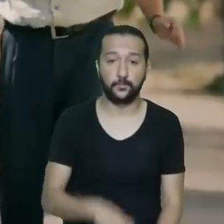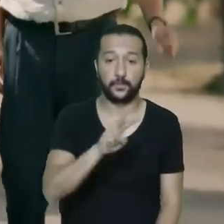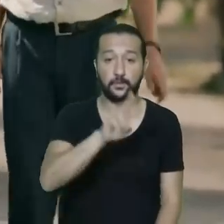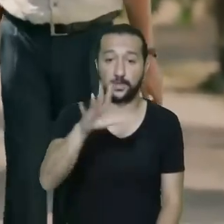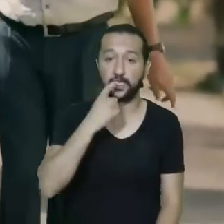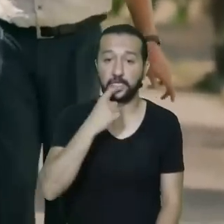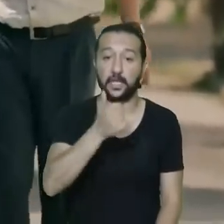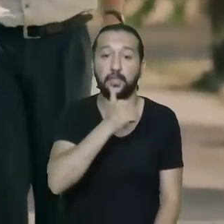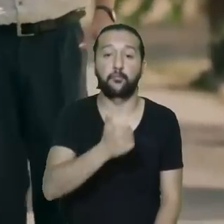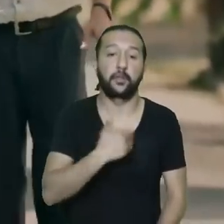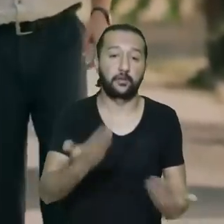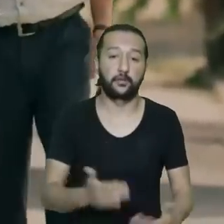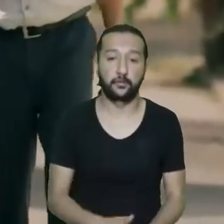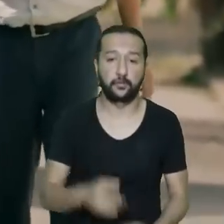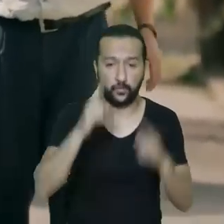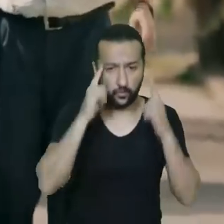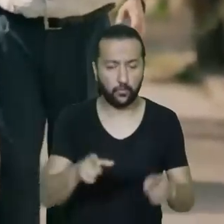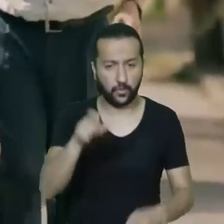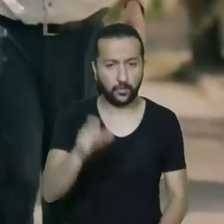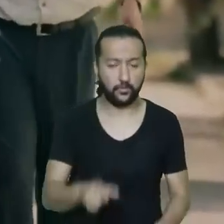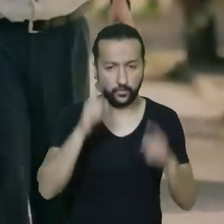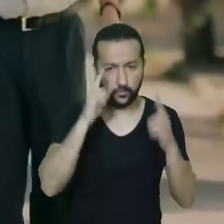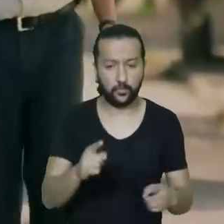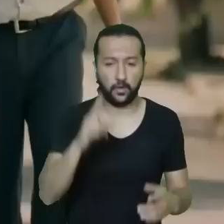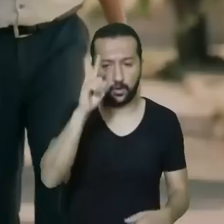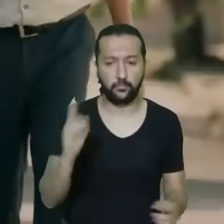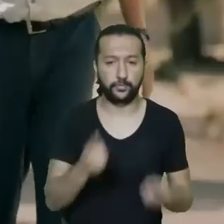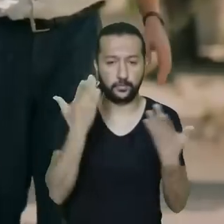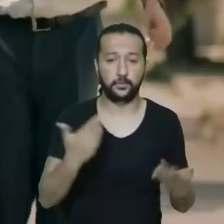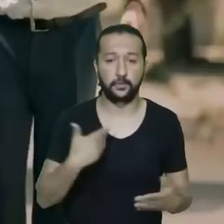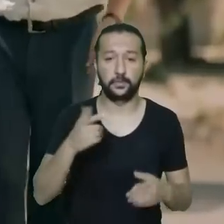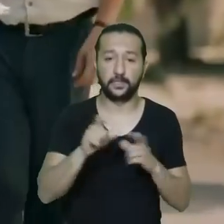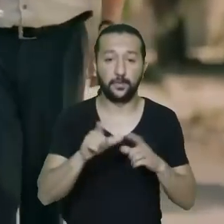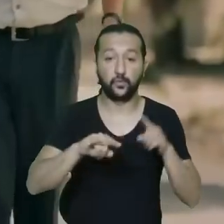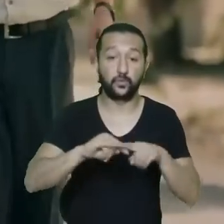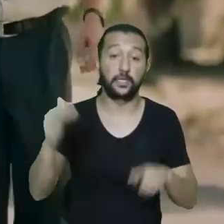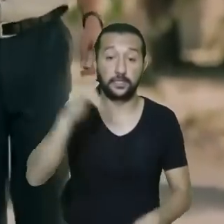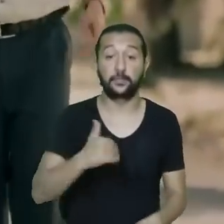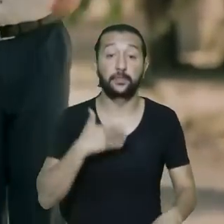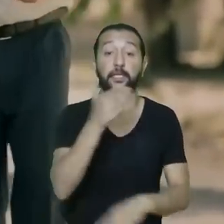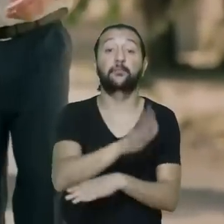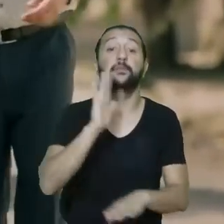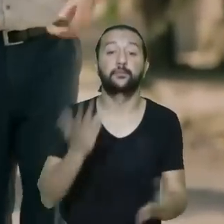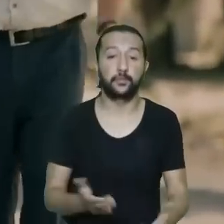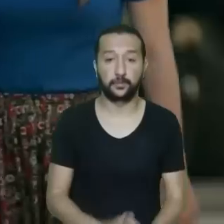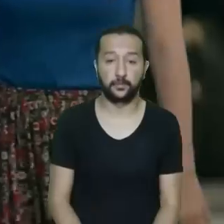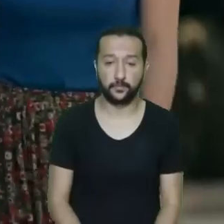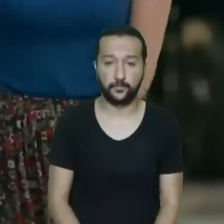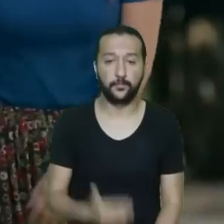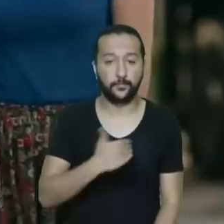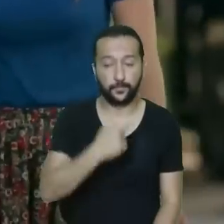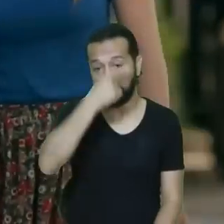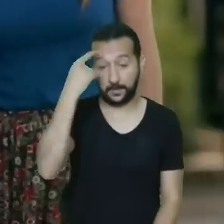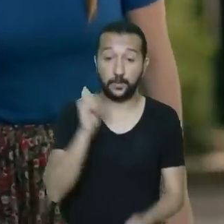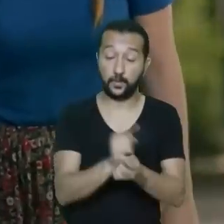25 yaşında adamım ben. Tövbe tövbe. Allah'ım. Sepetçi Hüseyin gelmiş. Gitmeyecek mi? Ha?